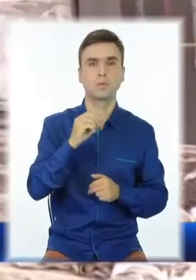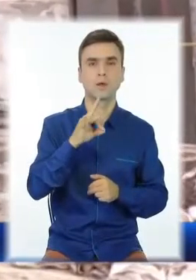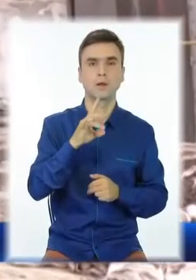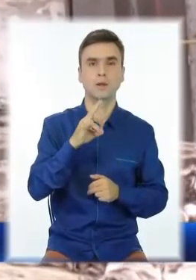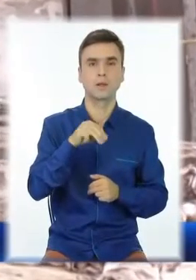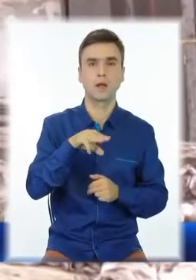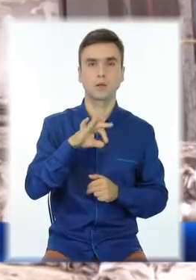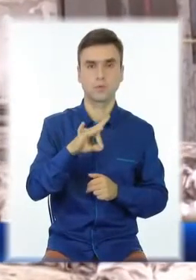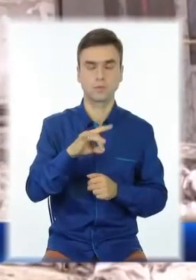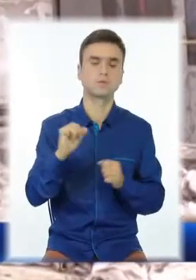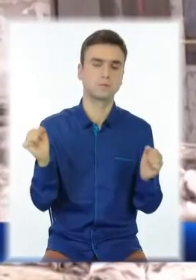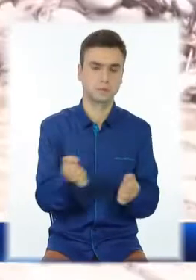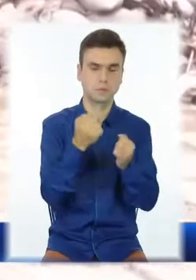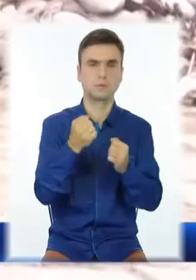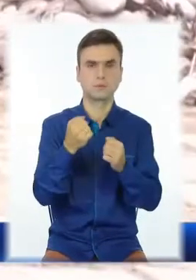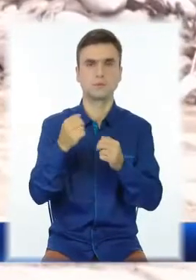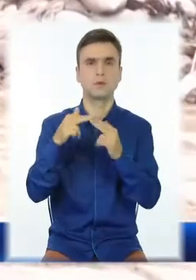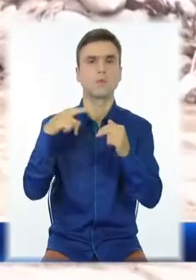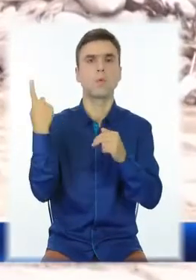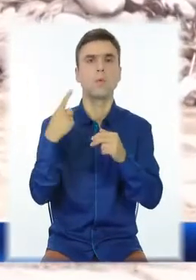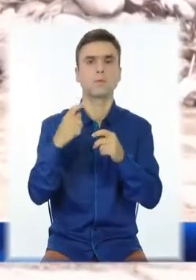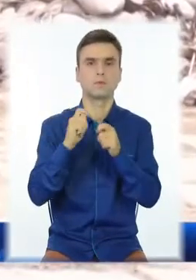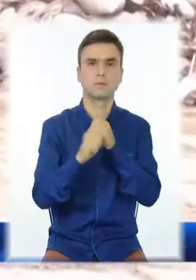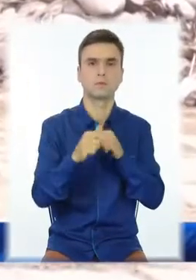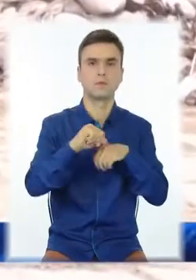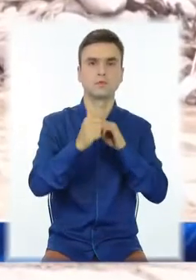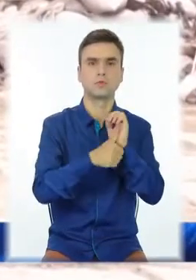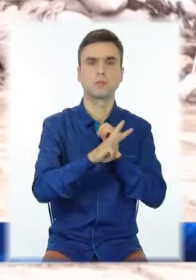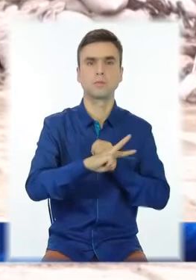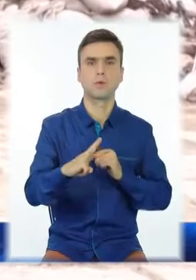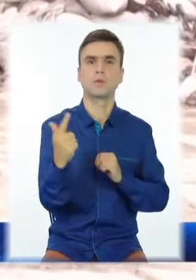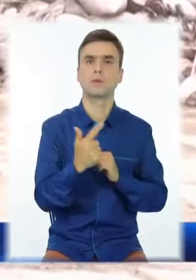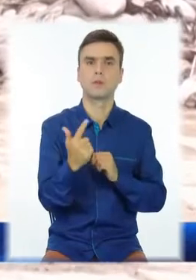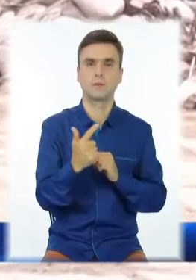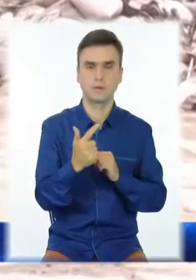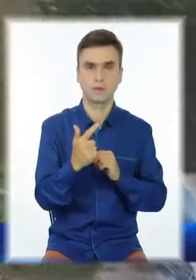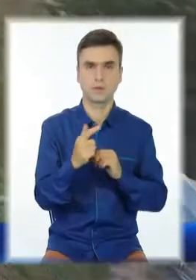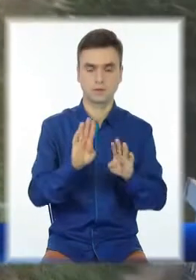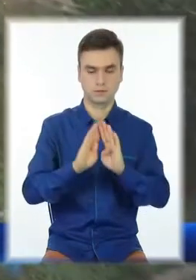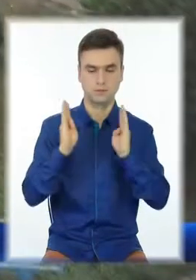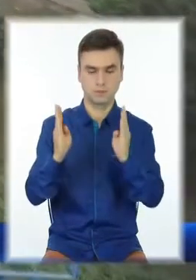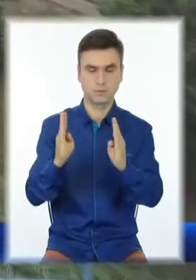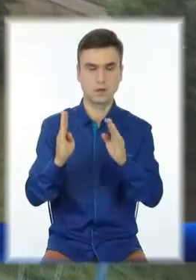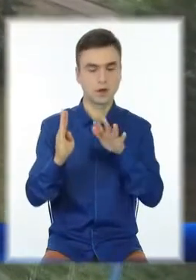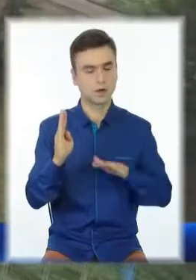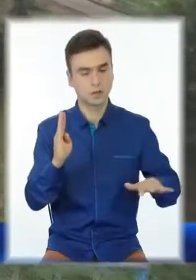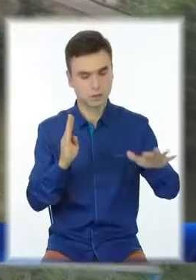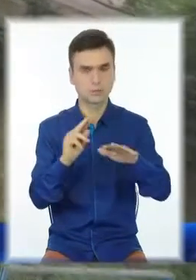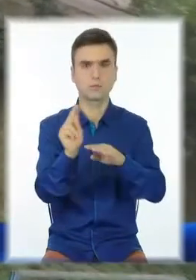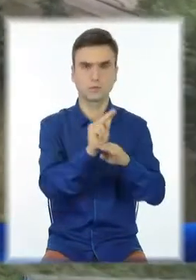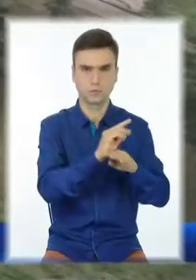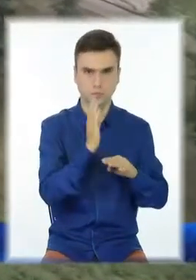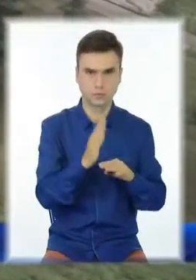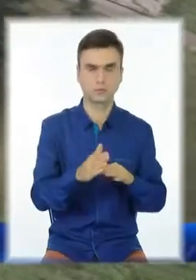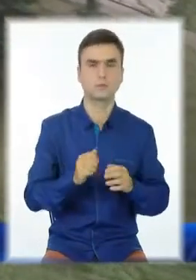бюджету виділили 16 мільйонів гривень. Окрім того, на реконструкцію території навколо Палацу культури та будівництво скверу, який стане центральною